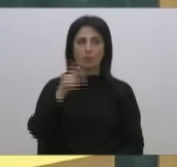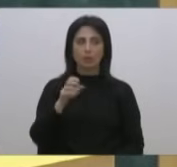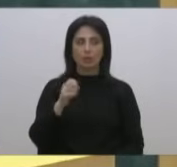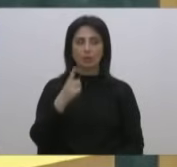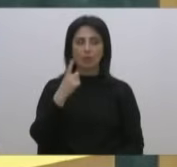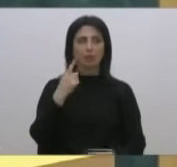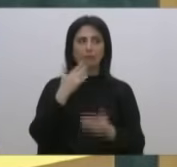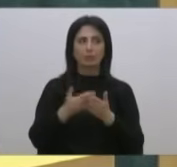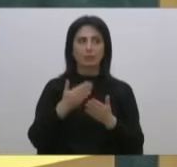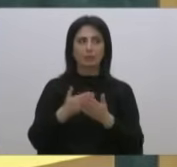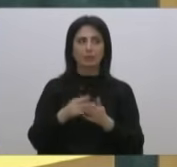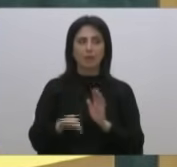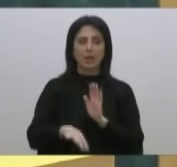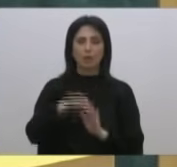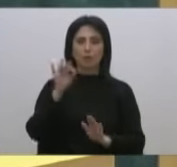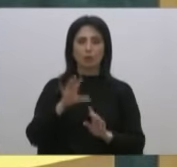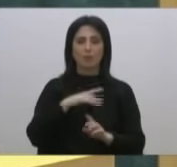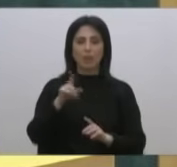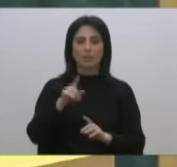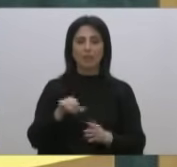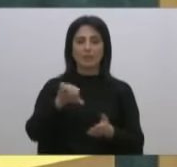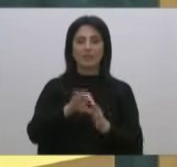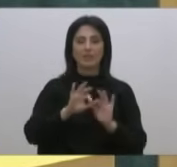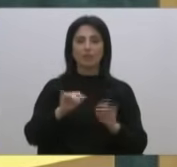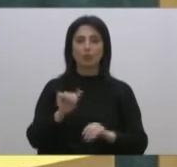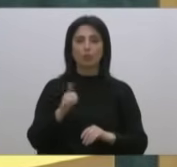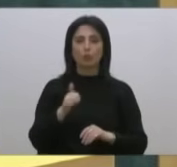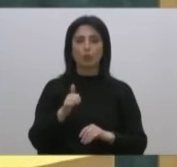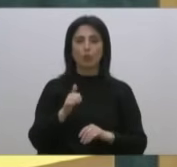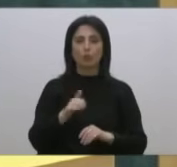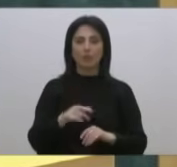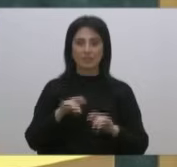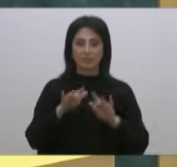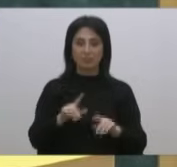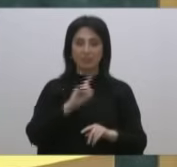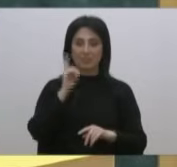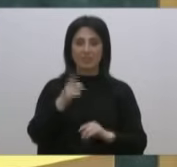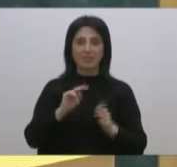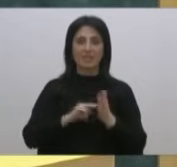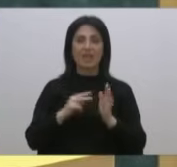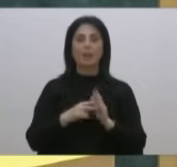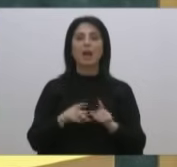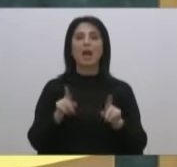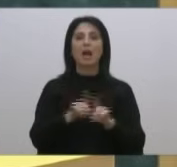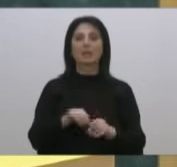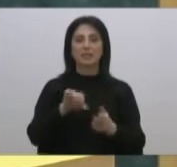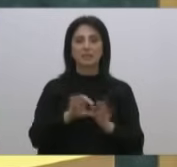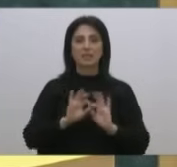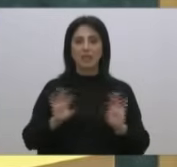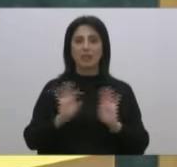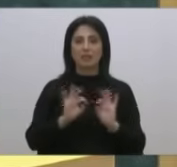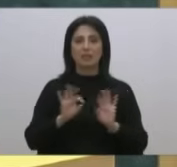ide ertit halsazristi o gamurceul. Man țarat gina rogorț mim dinareț alis gegma, aseve țarat